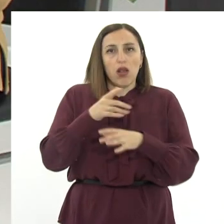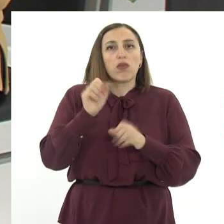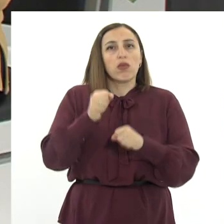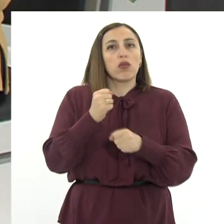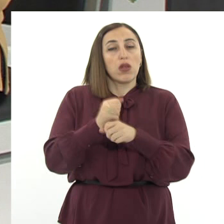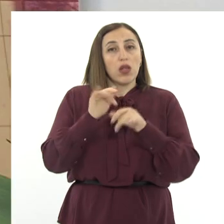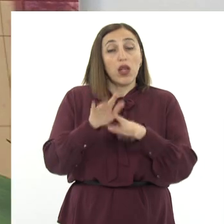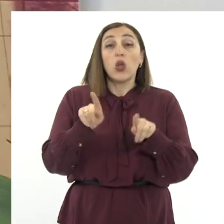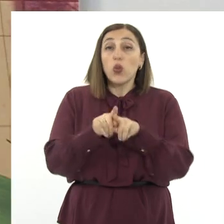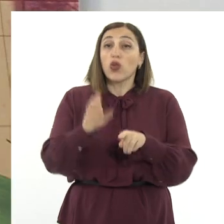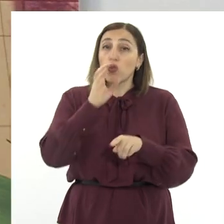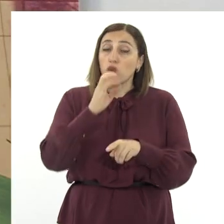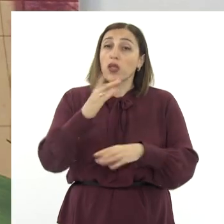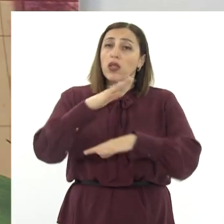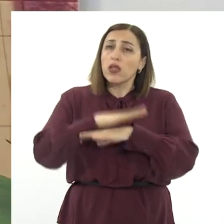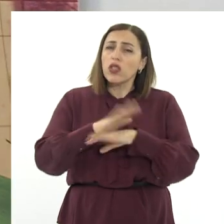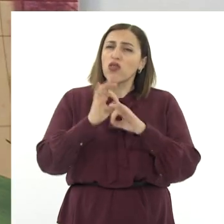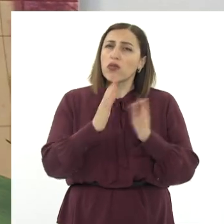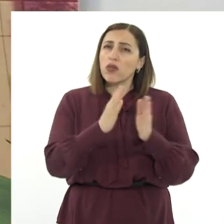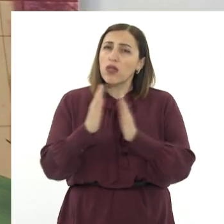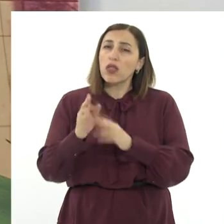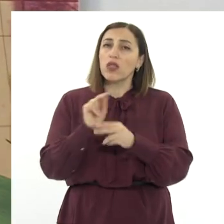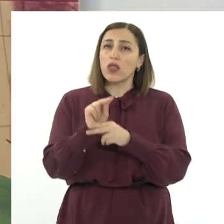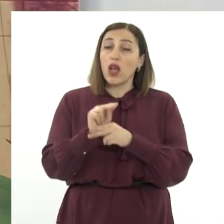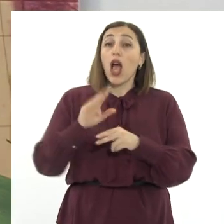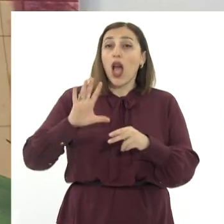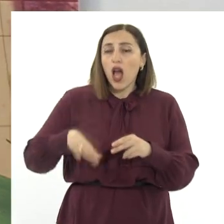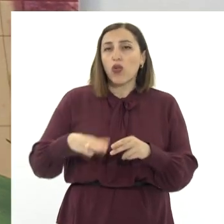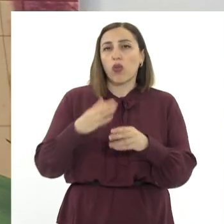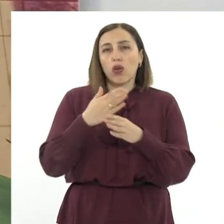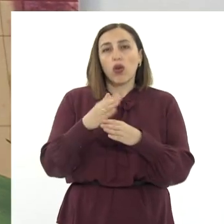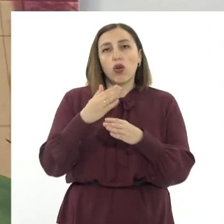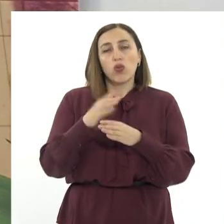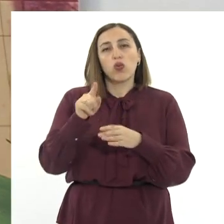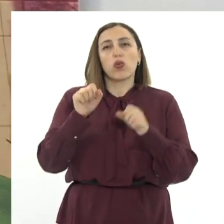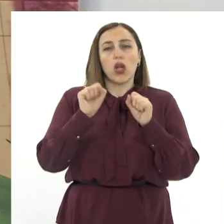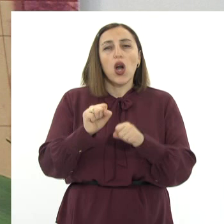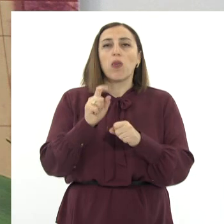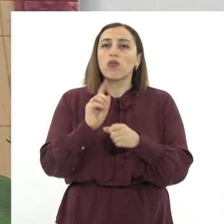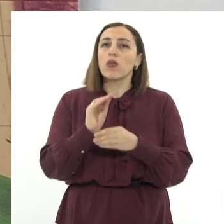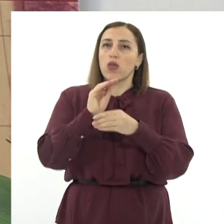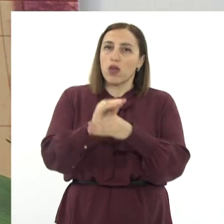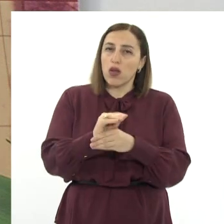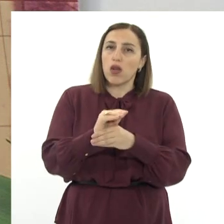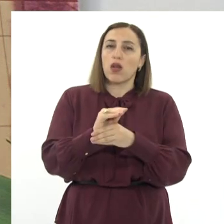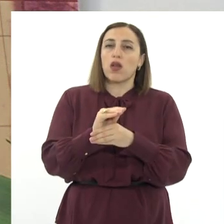սխալ բաներ կանի։ Նույն էլ շունը պետք է կարգապահությունը ամրապնդված լինի, դրանից հետո նոր ունեք